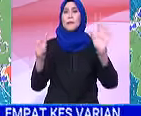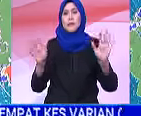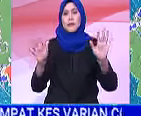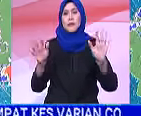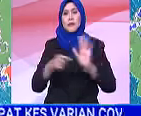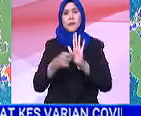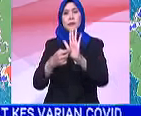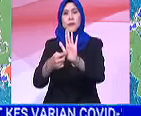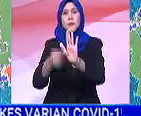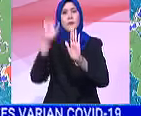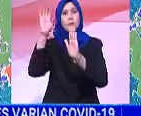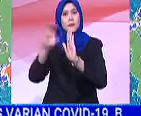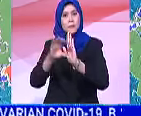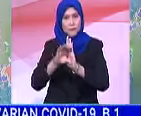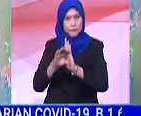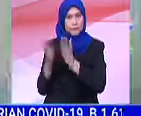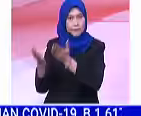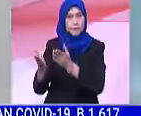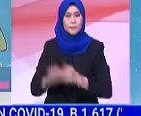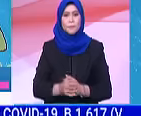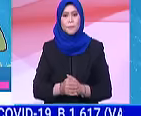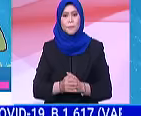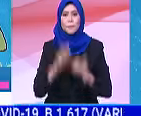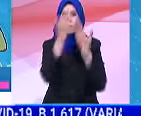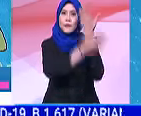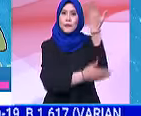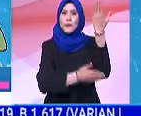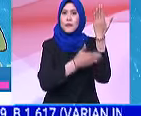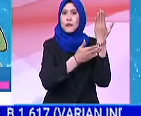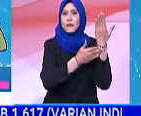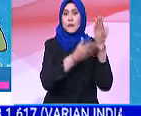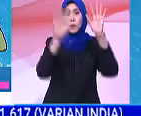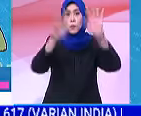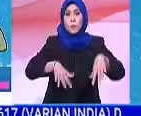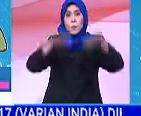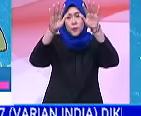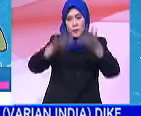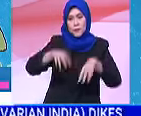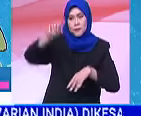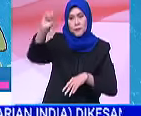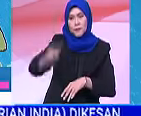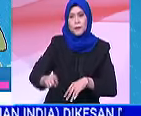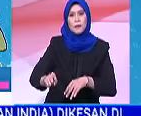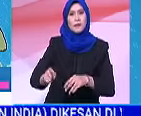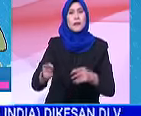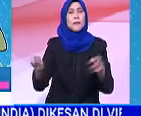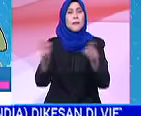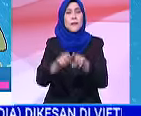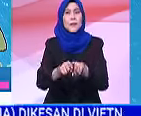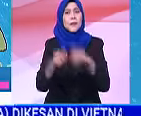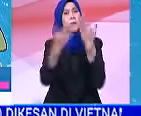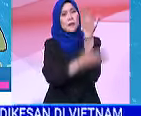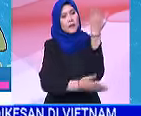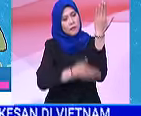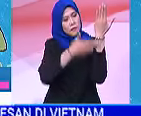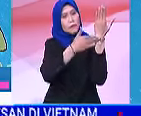melalui paparan imej kemeradar. Di Semenanjung Malaysia, hujan beserta debut petir ini berlaku di hampir kesemua negeri